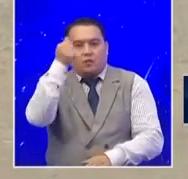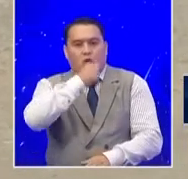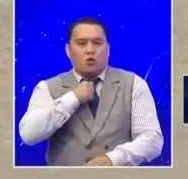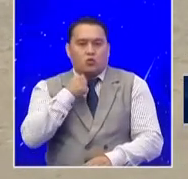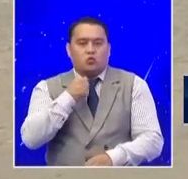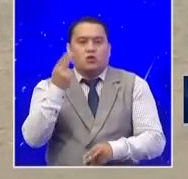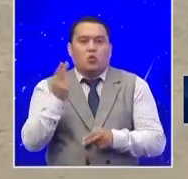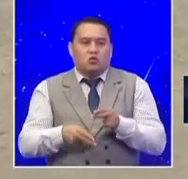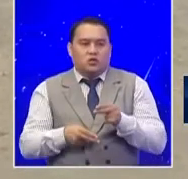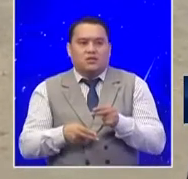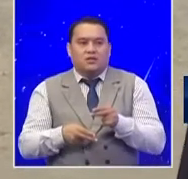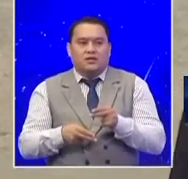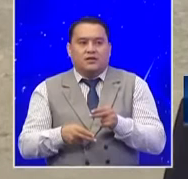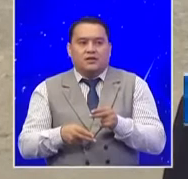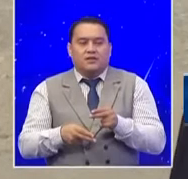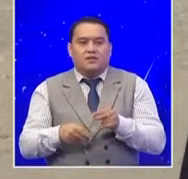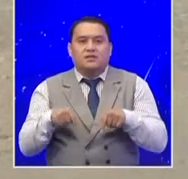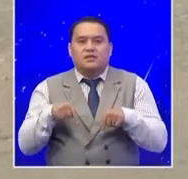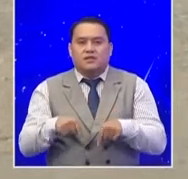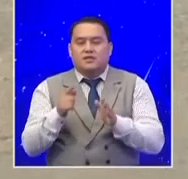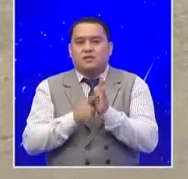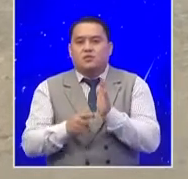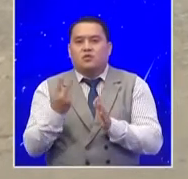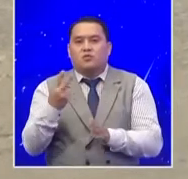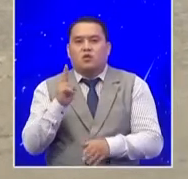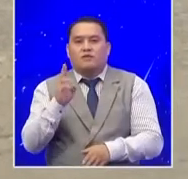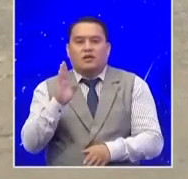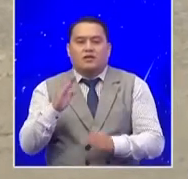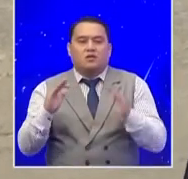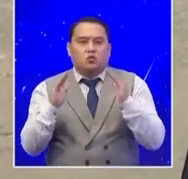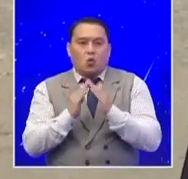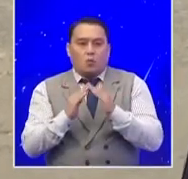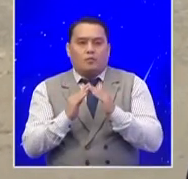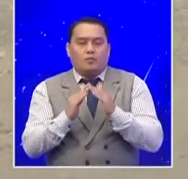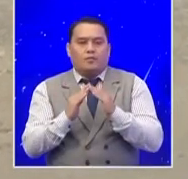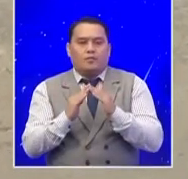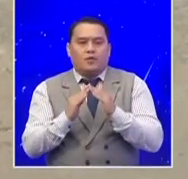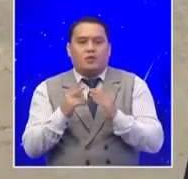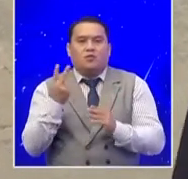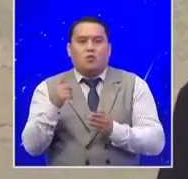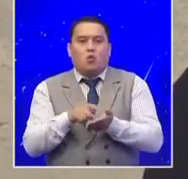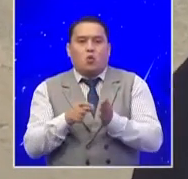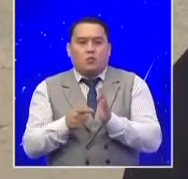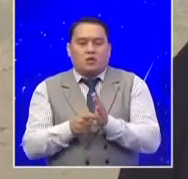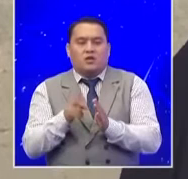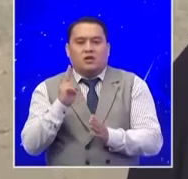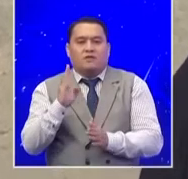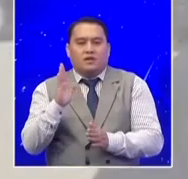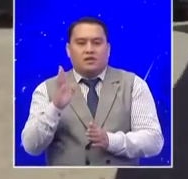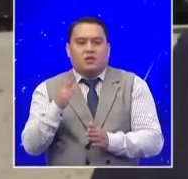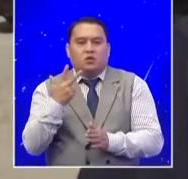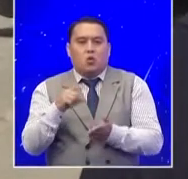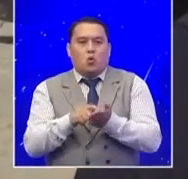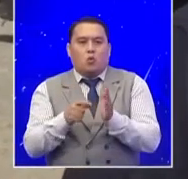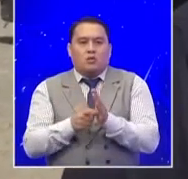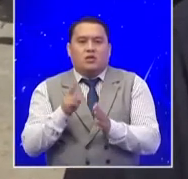года. Здесь 72-квартирный жилой дом. Он состоит из двухкомнатных квартир и трехкомнатных квартир.